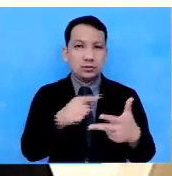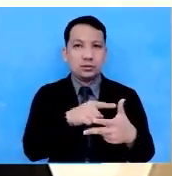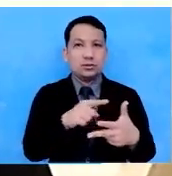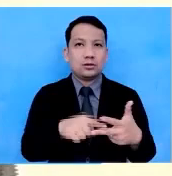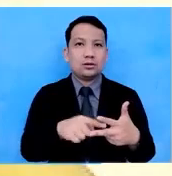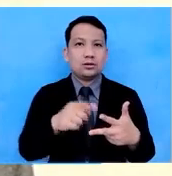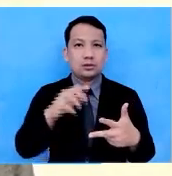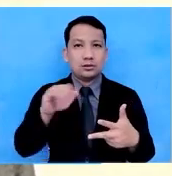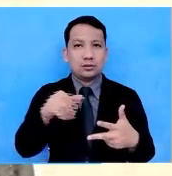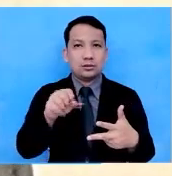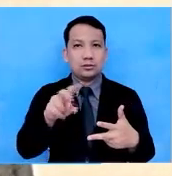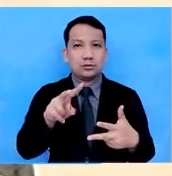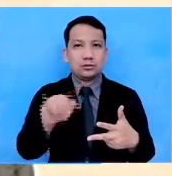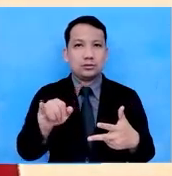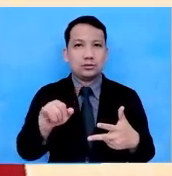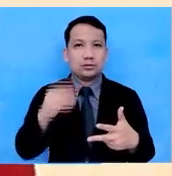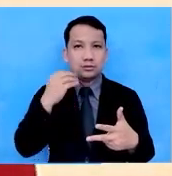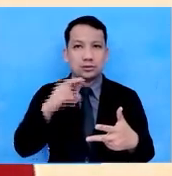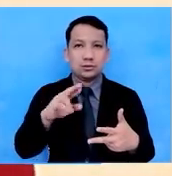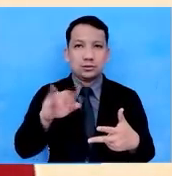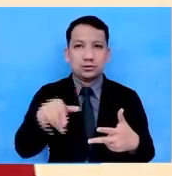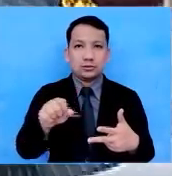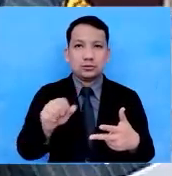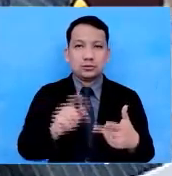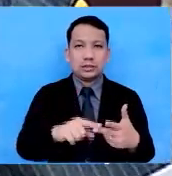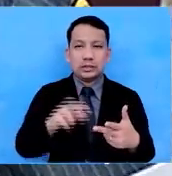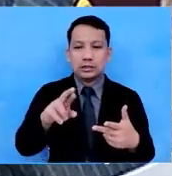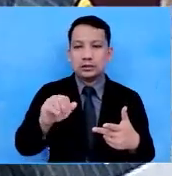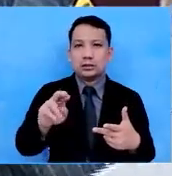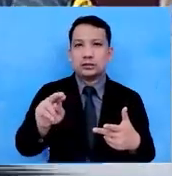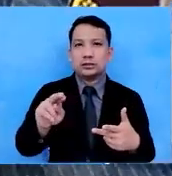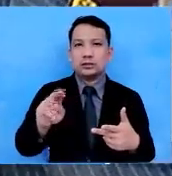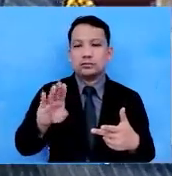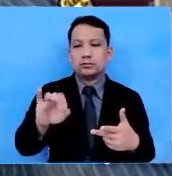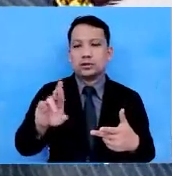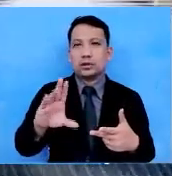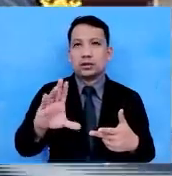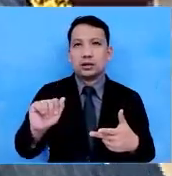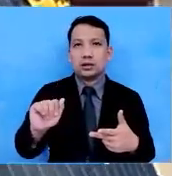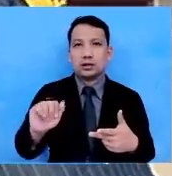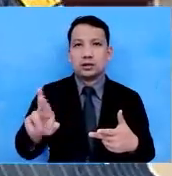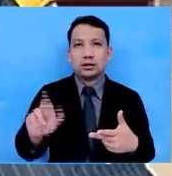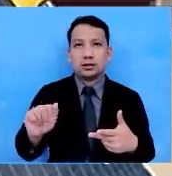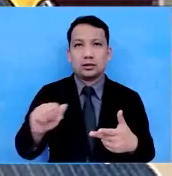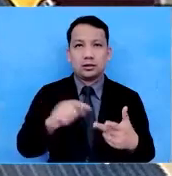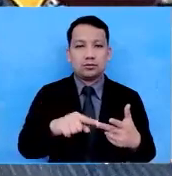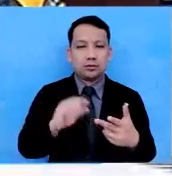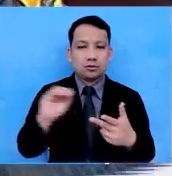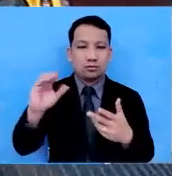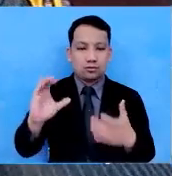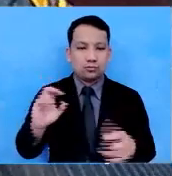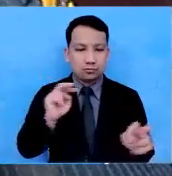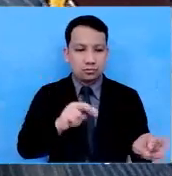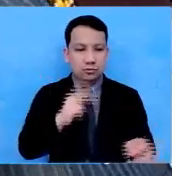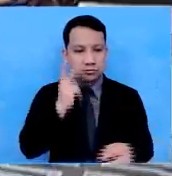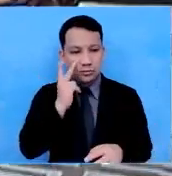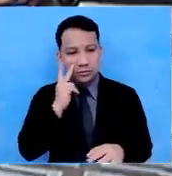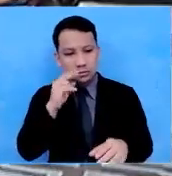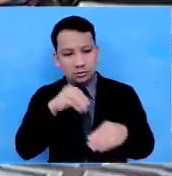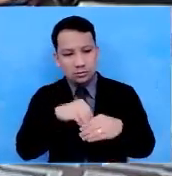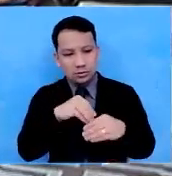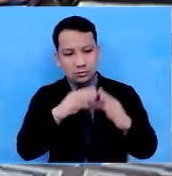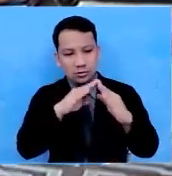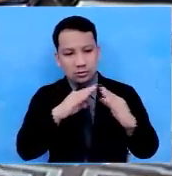Jovi Gonzalvo, Mark Joeliano at Rani Bacara. Ayon sa pulis, mismo ang may-ari ang nakapansin na may tao sa loob ng